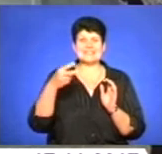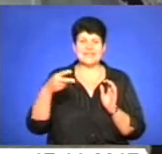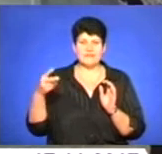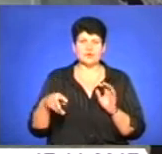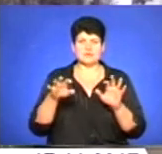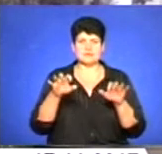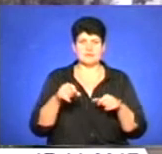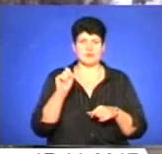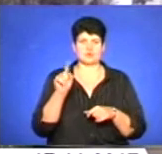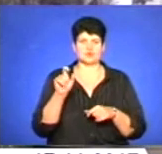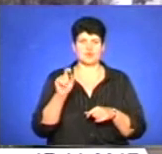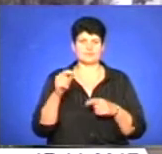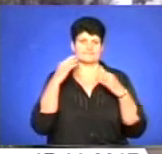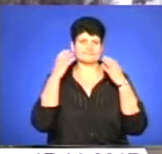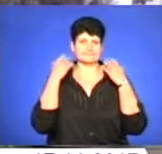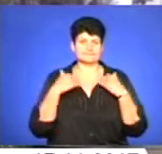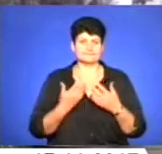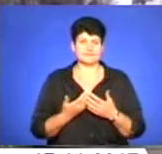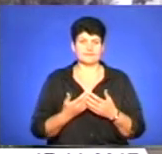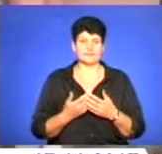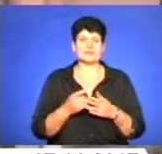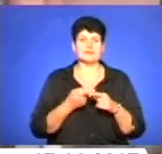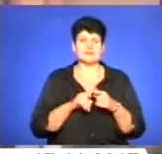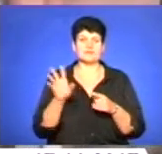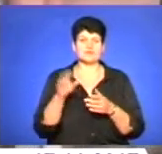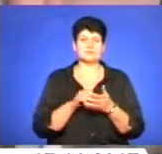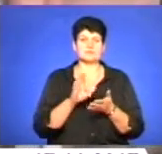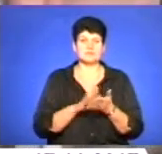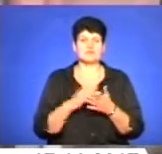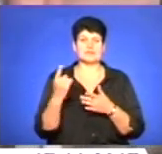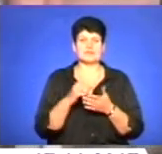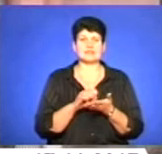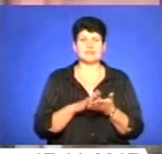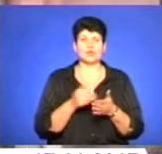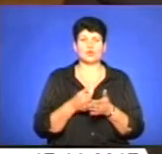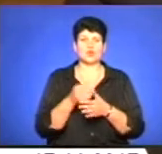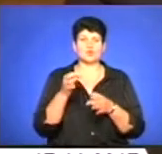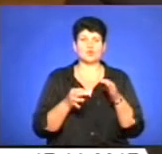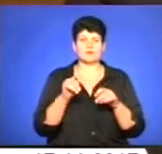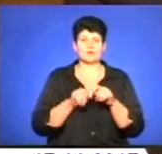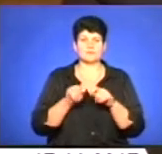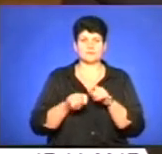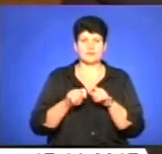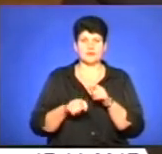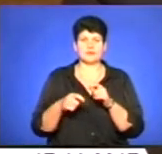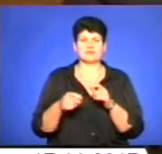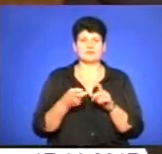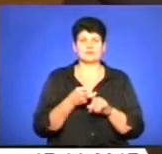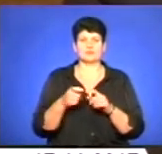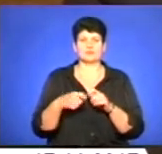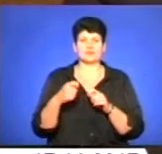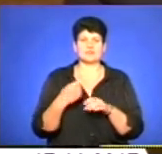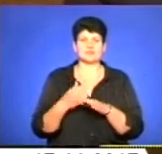золоті прикраси. Відомості по даному факту внесено до єдиного реєстру досудових розслідувань за ознаками кримінального правопорушення, передбаченого частиною